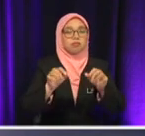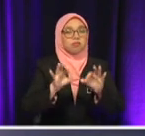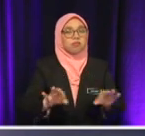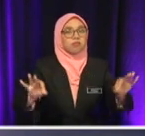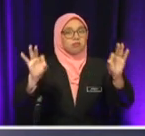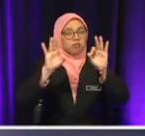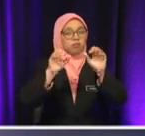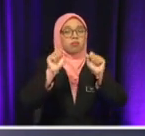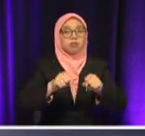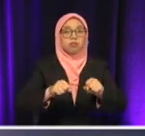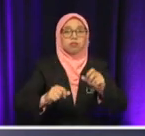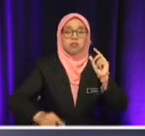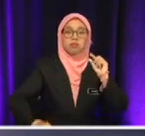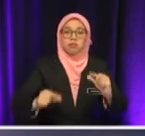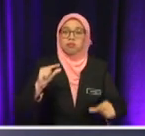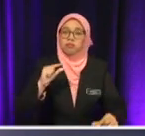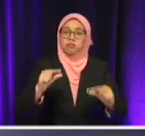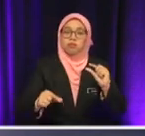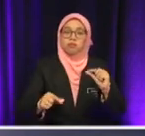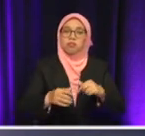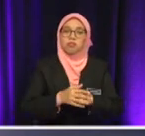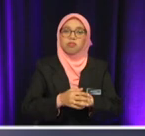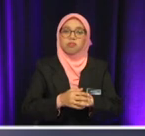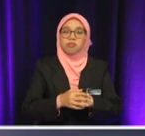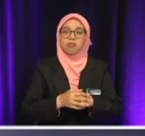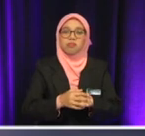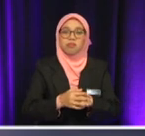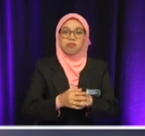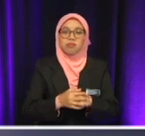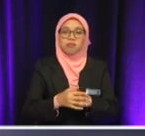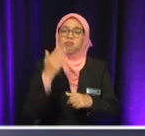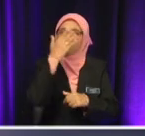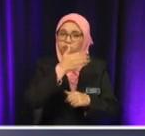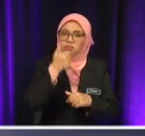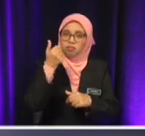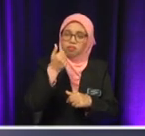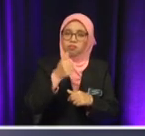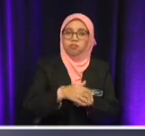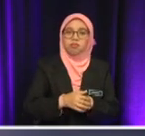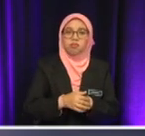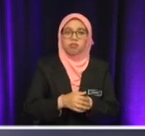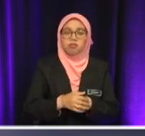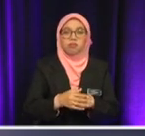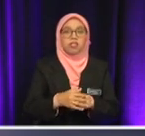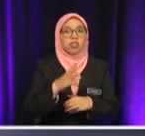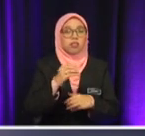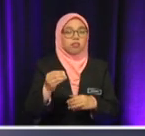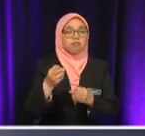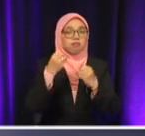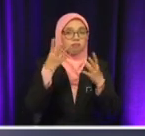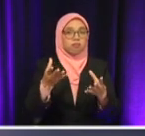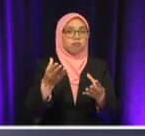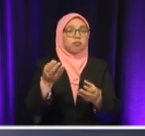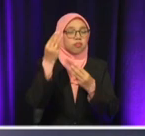digerakkan, berwarna-warni juga supaya dapat menarik perhatian mereka dan berinformasi kerana kanak-kanak dapat